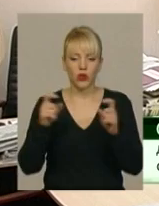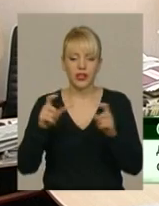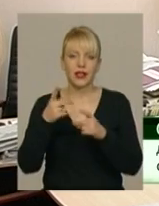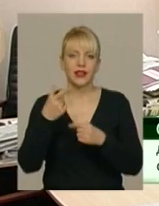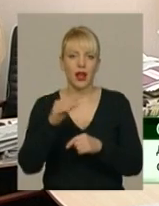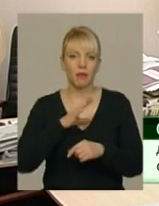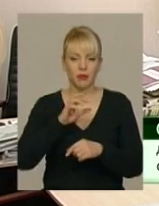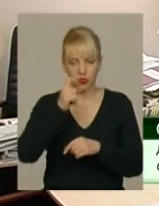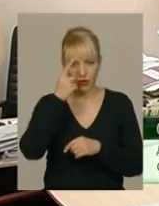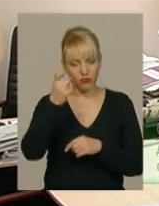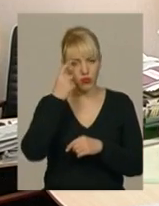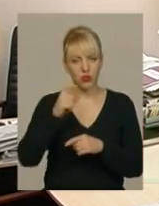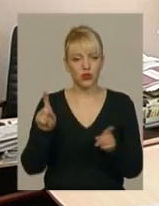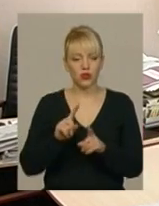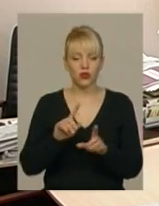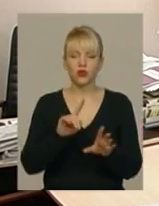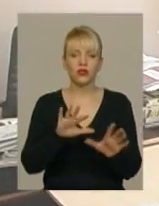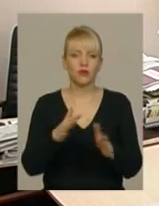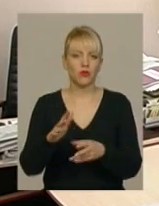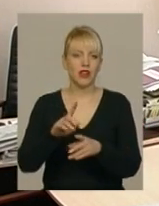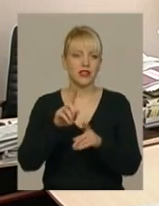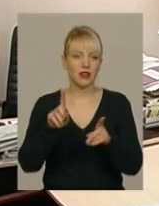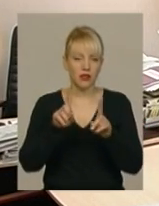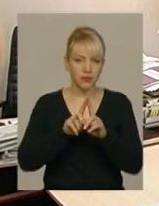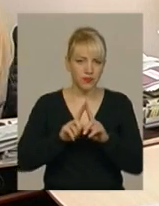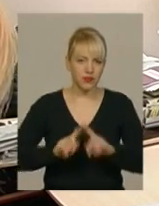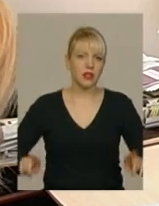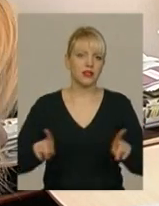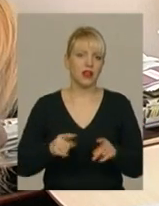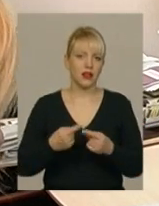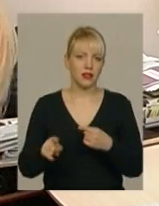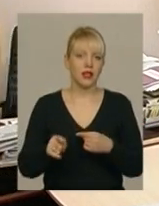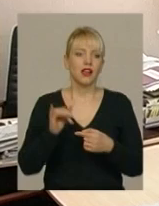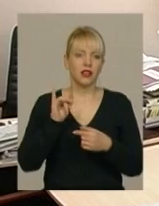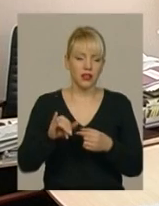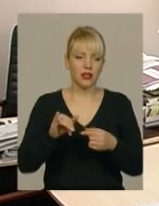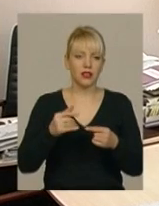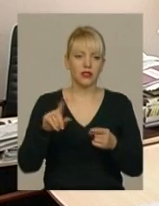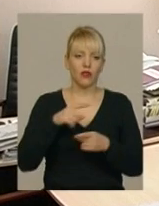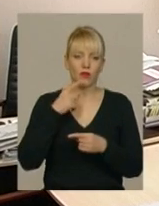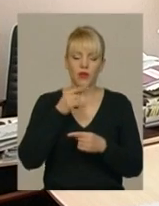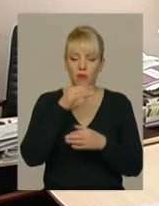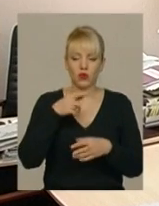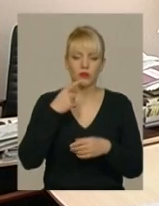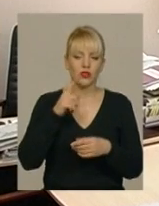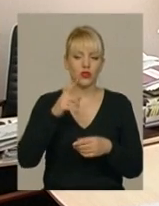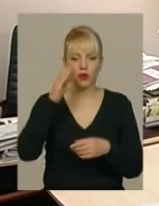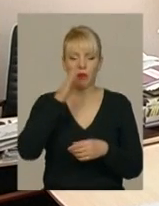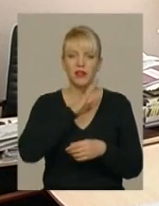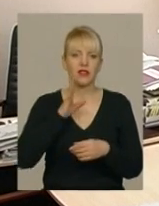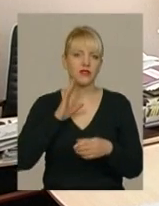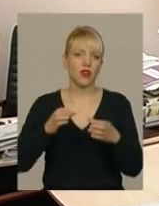сигналів про те, що щось відбувається не так. Не можемо говорити, що батьківська громадськість абсолютно всюди